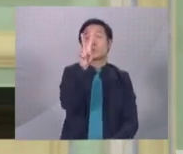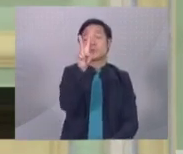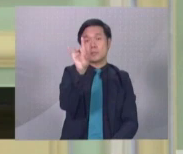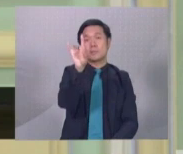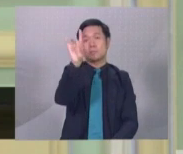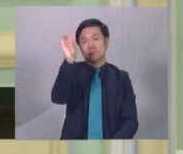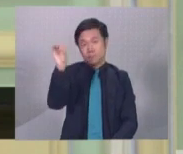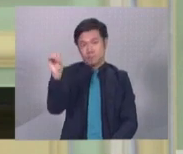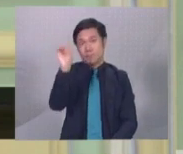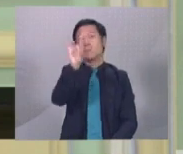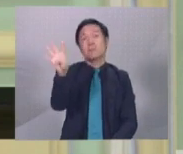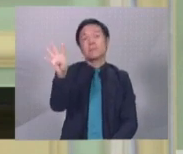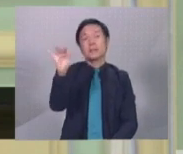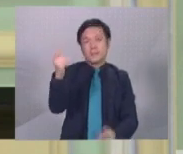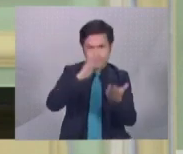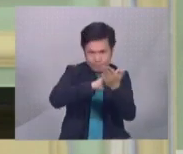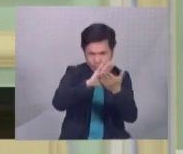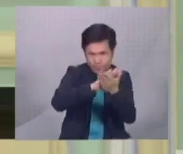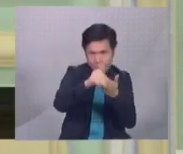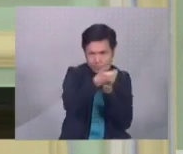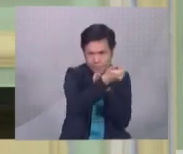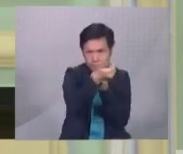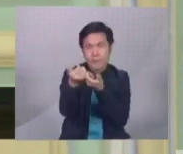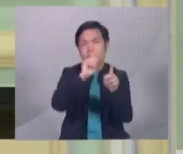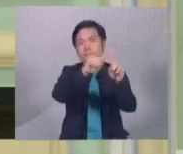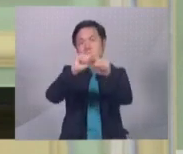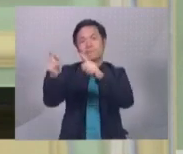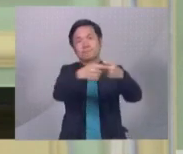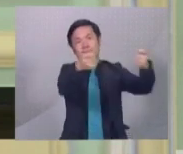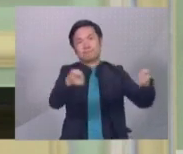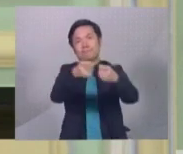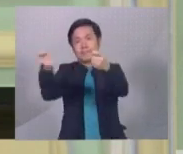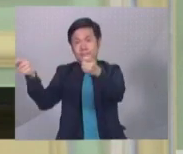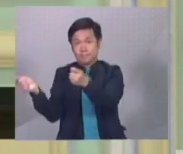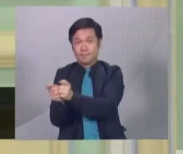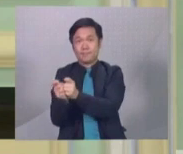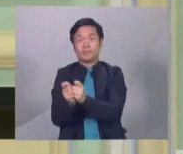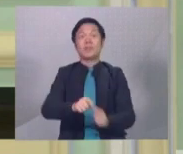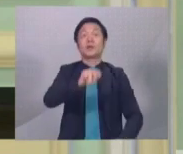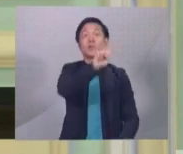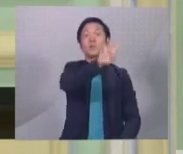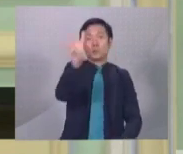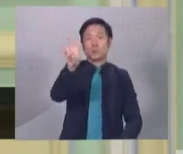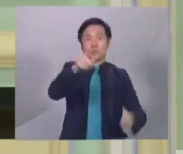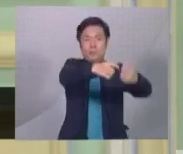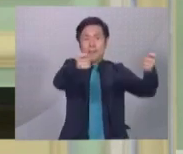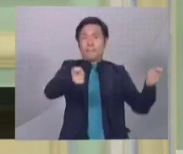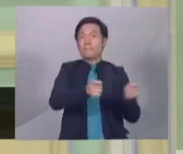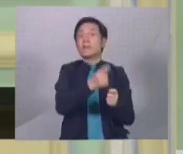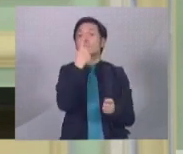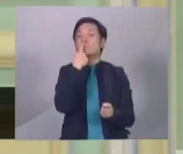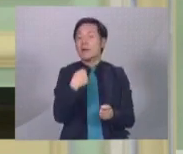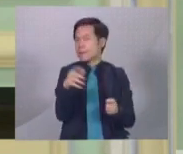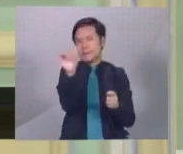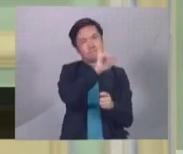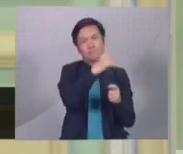2,284 operasi sanitasi di 102 zon termasuk di 27 zon merah. Antara